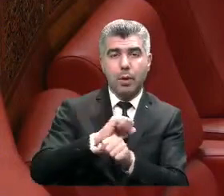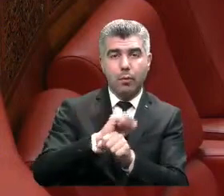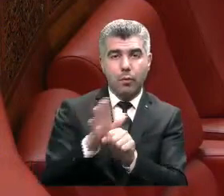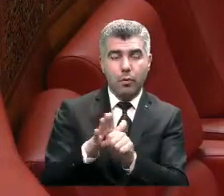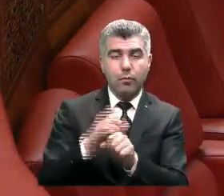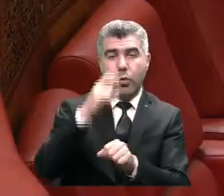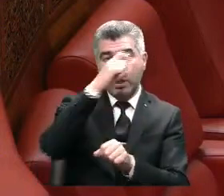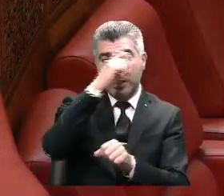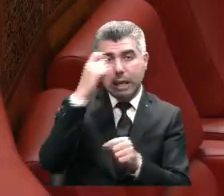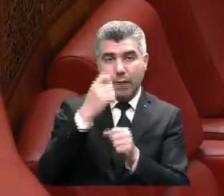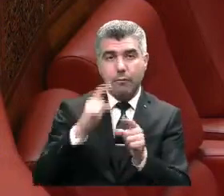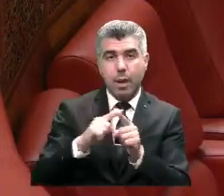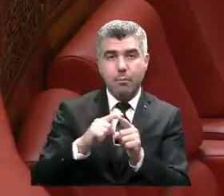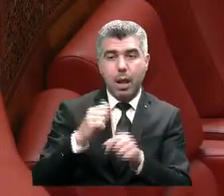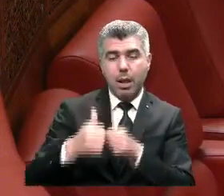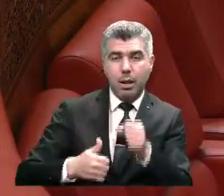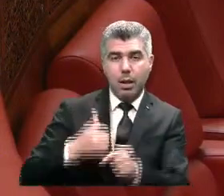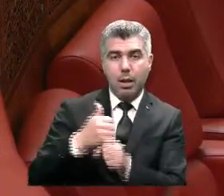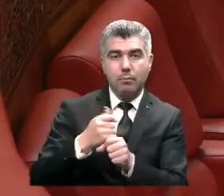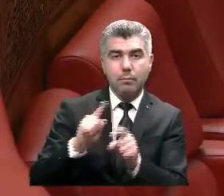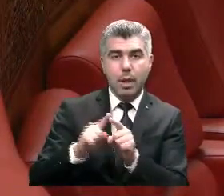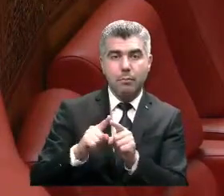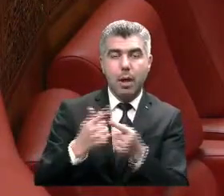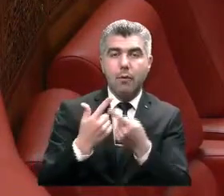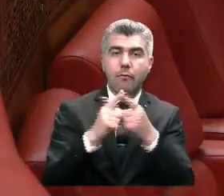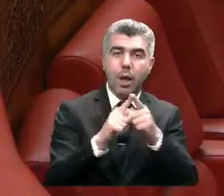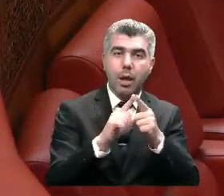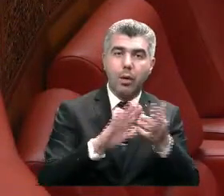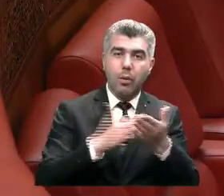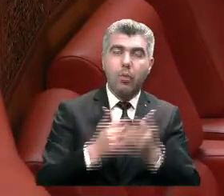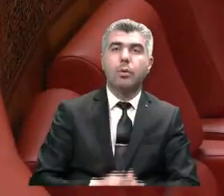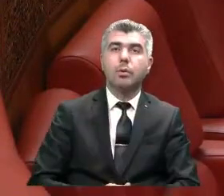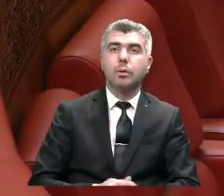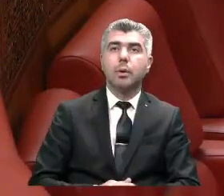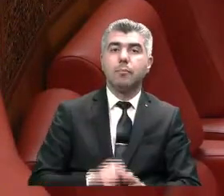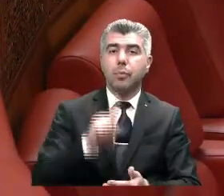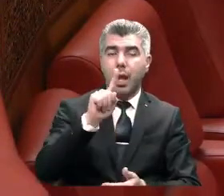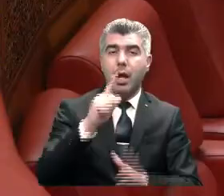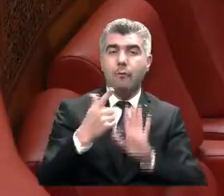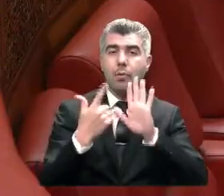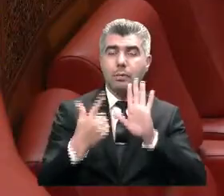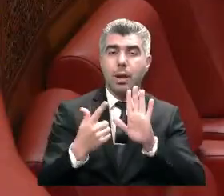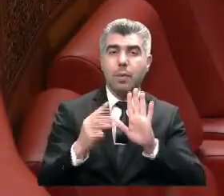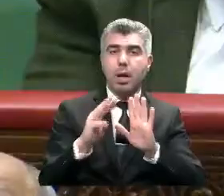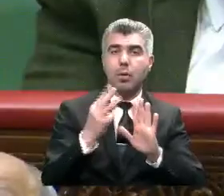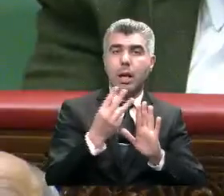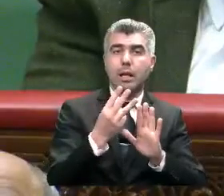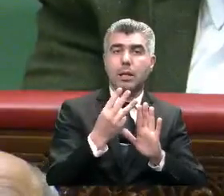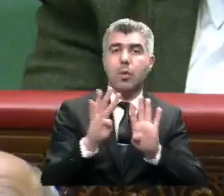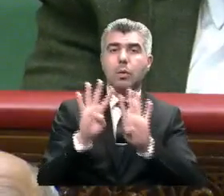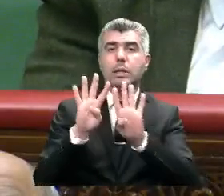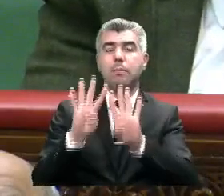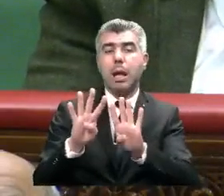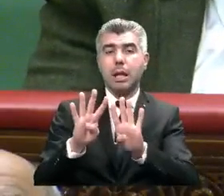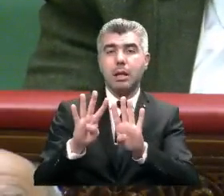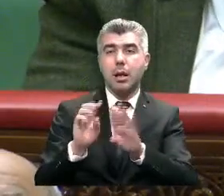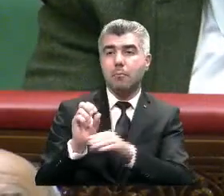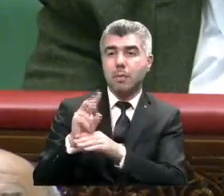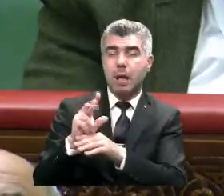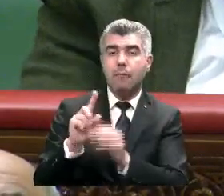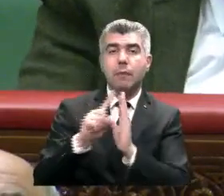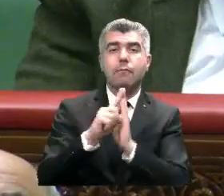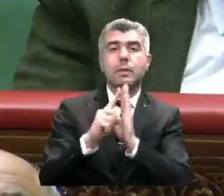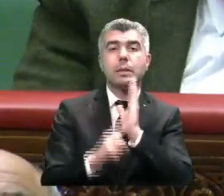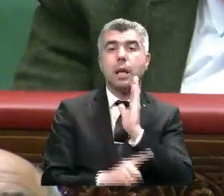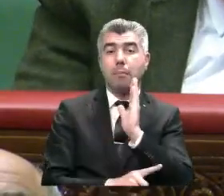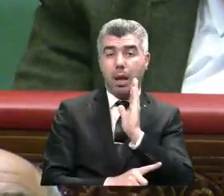ديال السنه الماضيه تنوع في عروض النق الجوي حيث سجلنا 17 83 رحله اسبوعيه